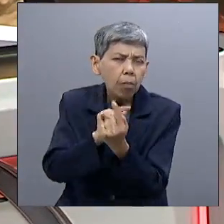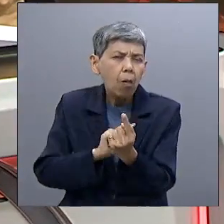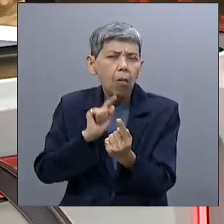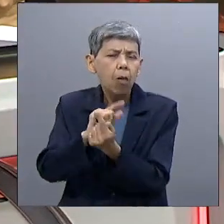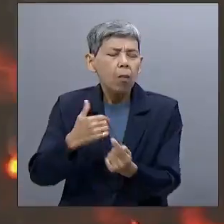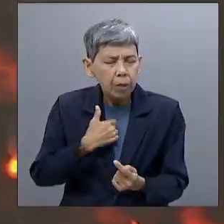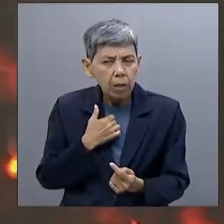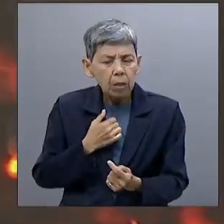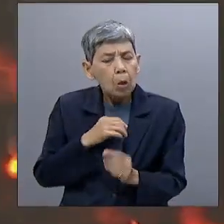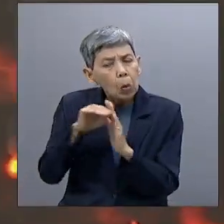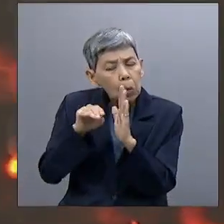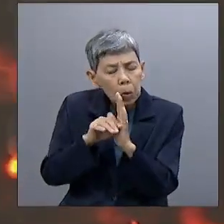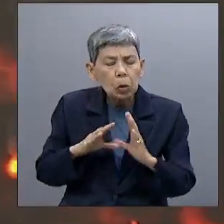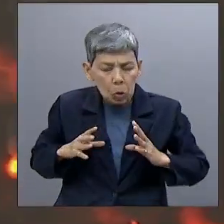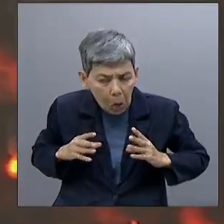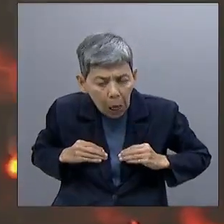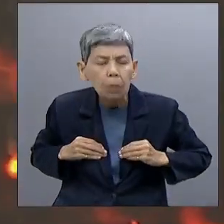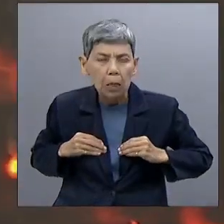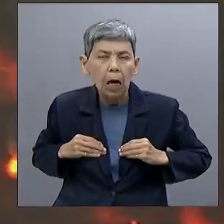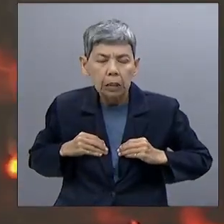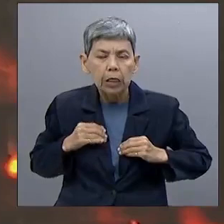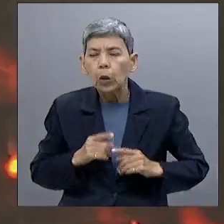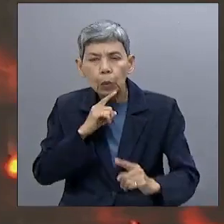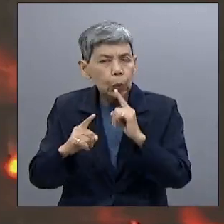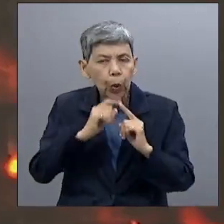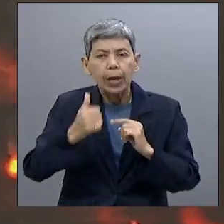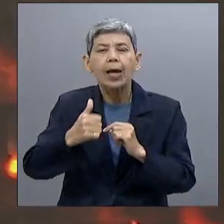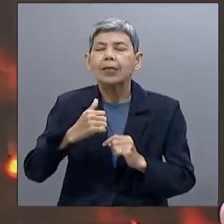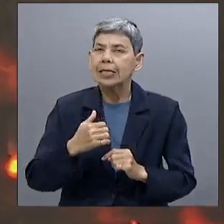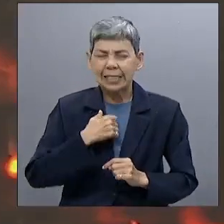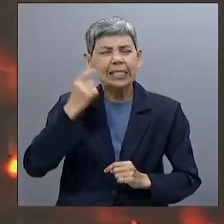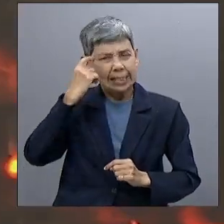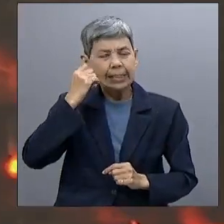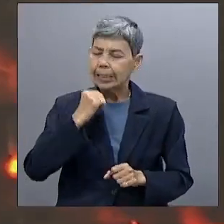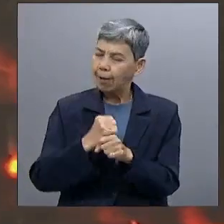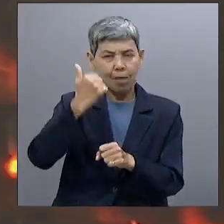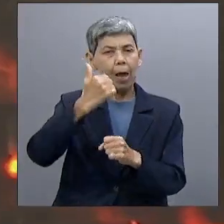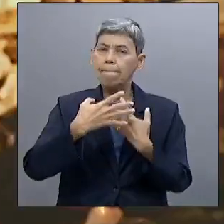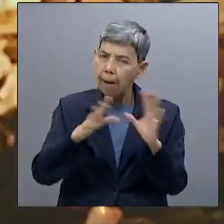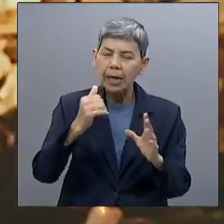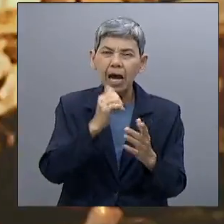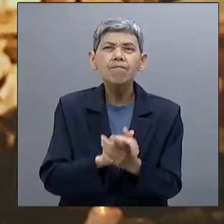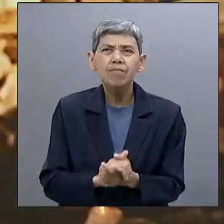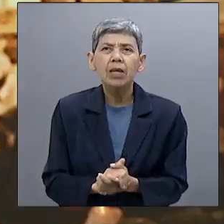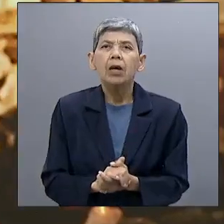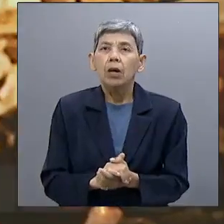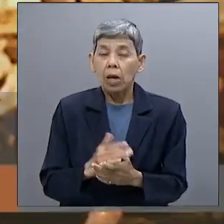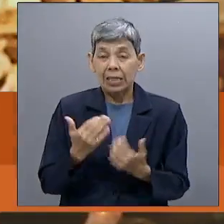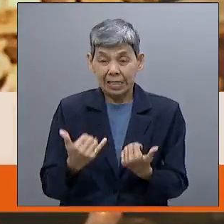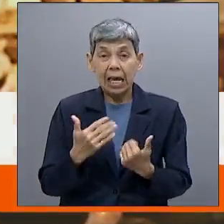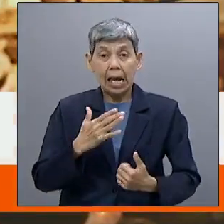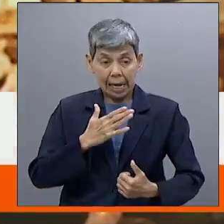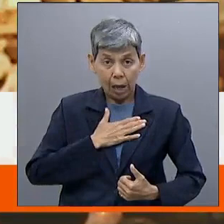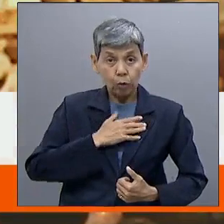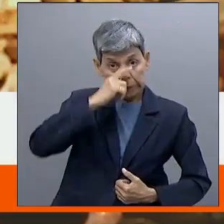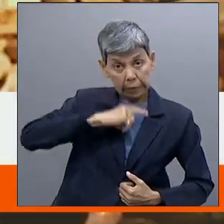ราต้องไปรับเงื่อนไขอะไรมาไหมคะจนกระทั่งสามารถเจรจาได้ที่บอกว่ามันคือความสำเร็จ คือที่จริงระหว่างเรากับเข